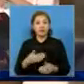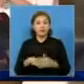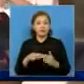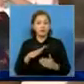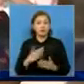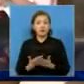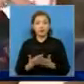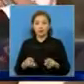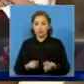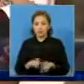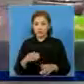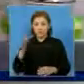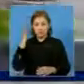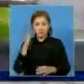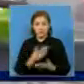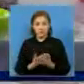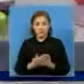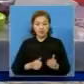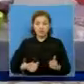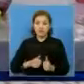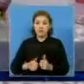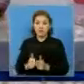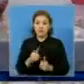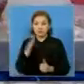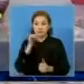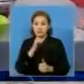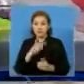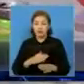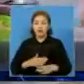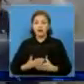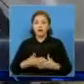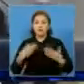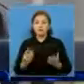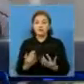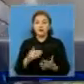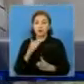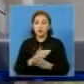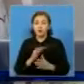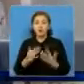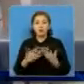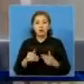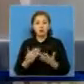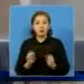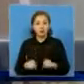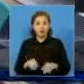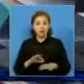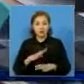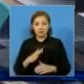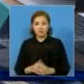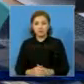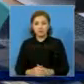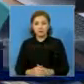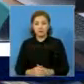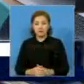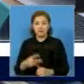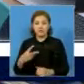тартылды. Осы орайда ескертетін жайт, келер жылдан бастап кепілдендірілген көмекті цифрлық қолтаңба арқылы алу қарастырылған.